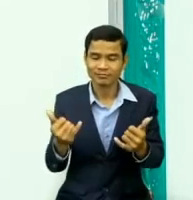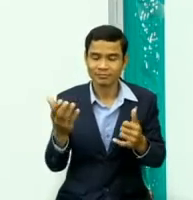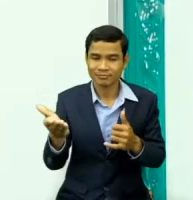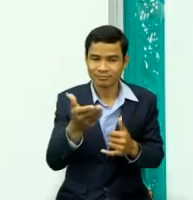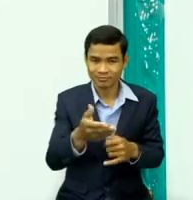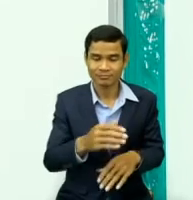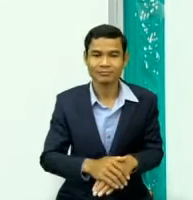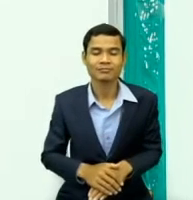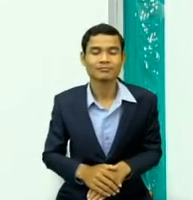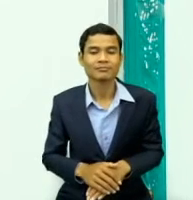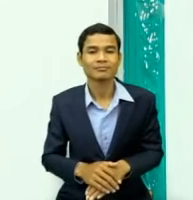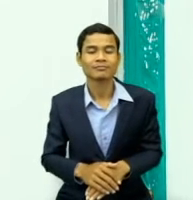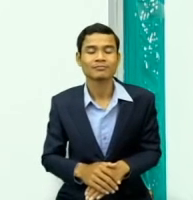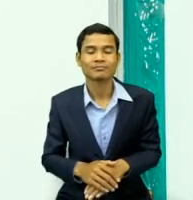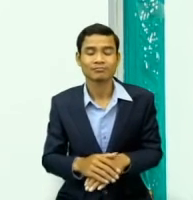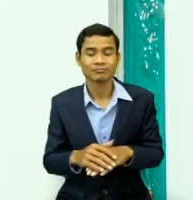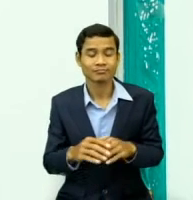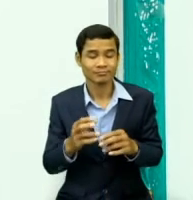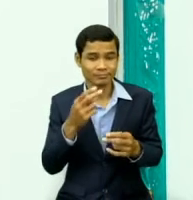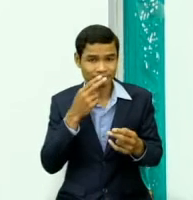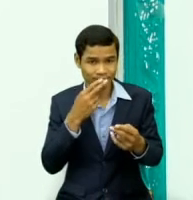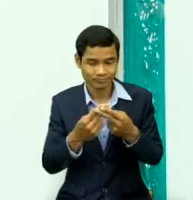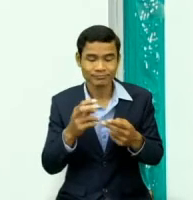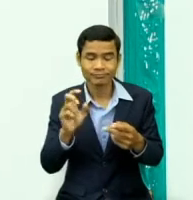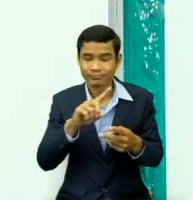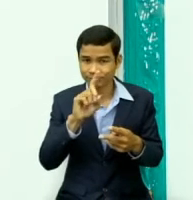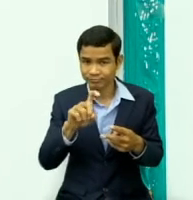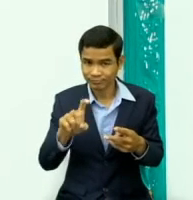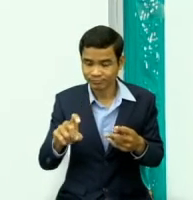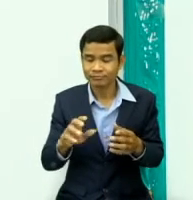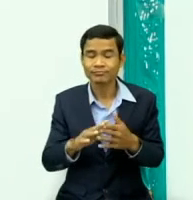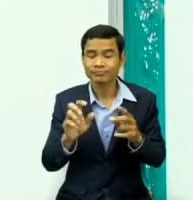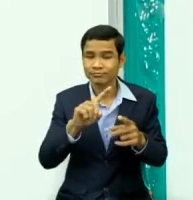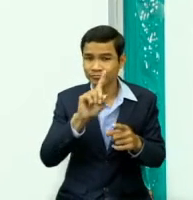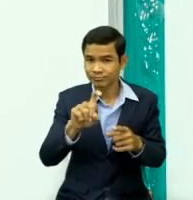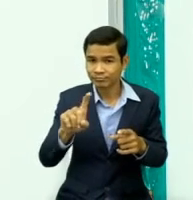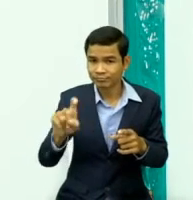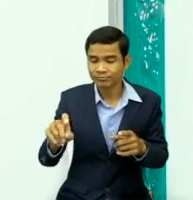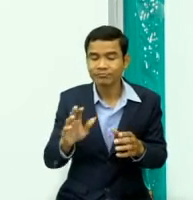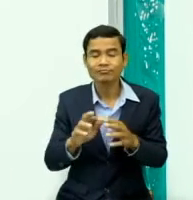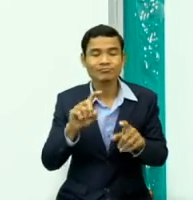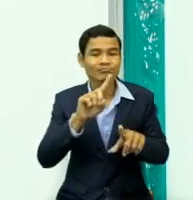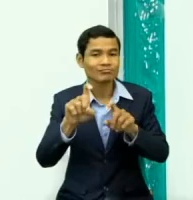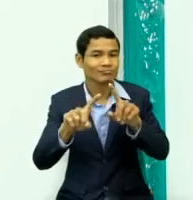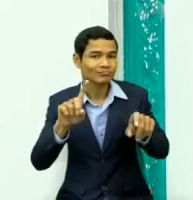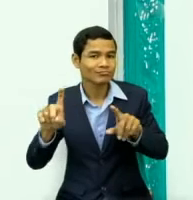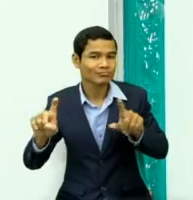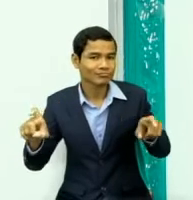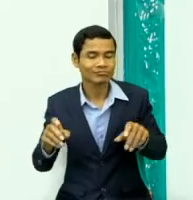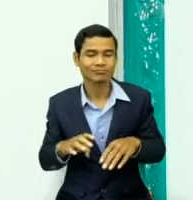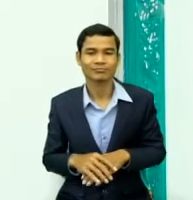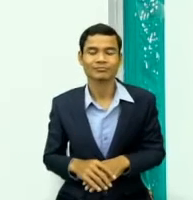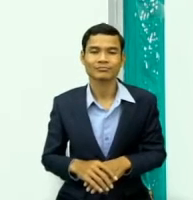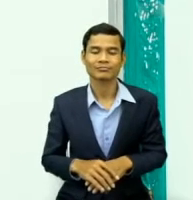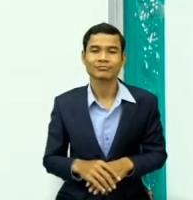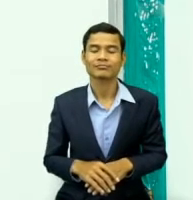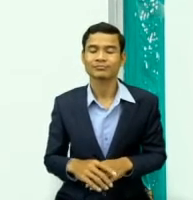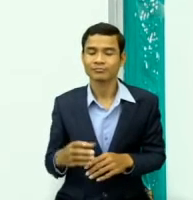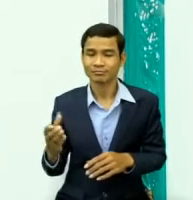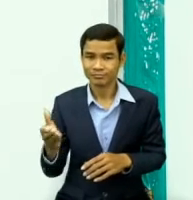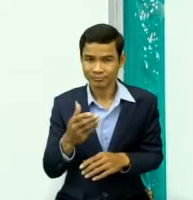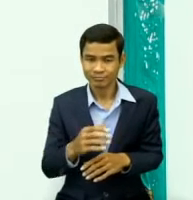nè chà con tìm sai sầm nú nè cứ nó miên sầm nú môi chầm nú là quay số tự can cồn